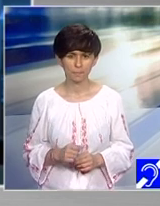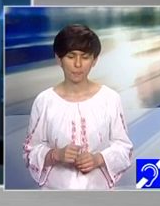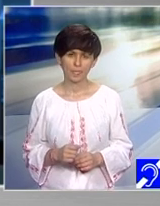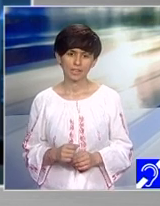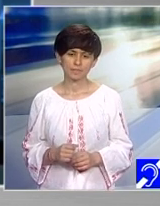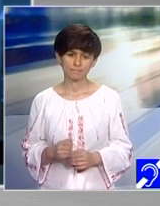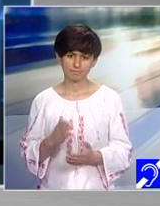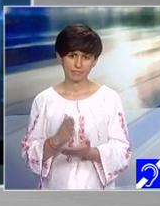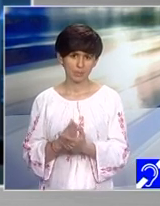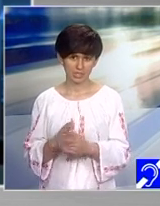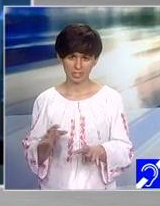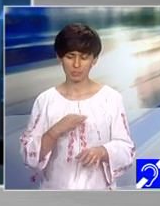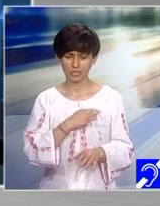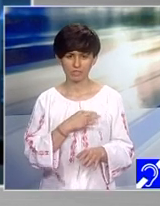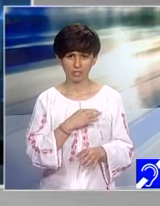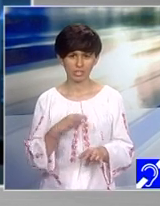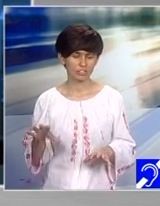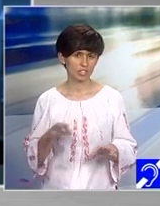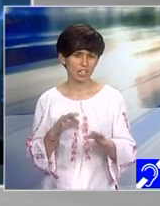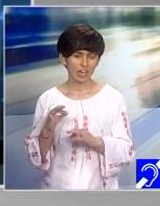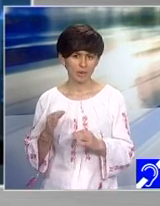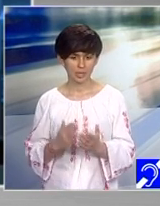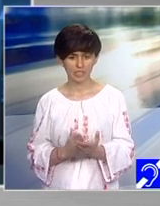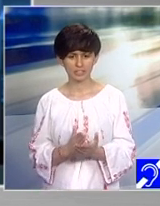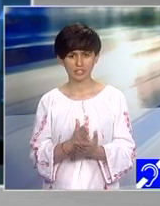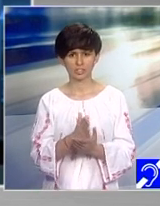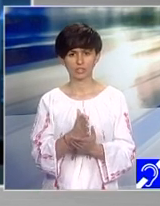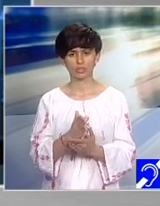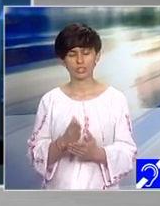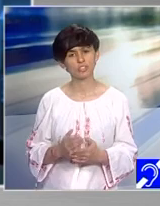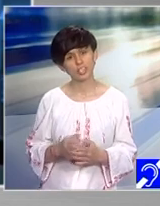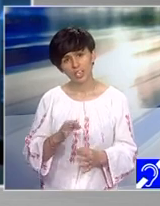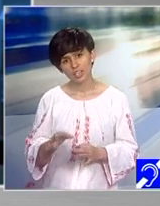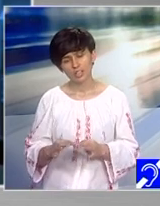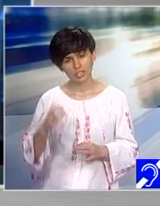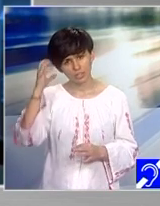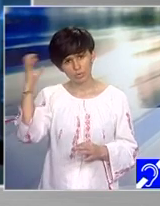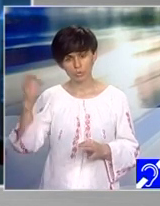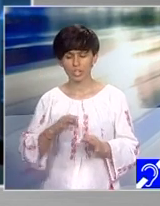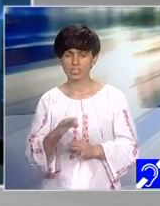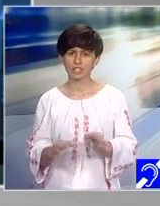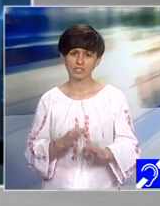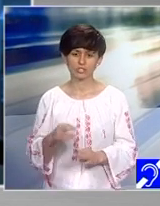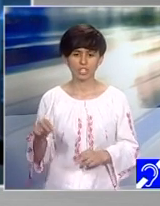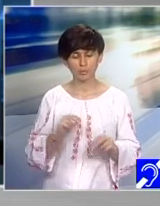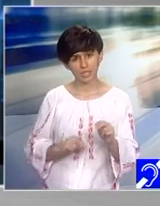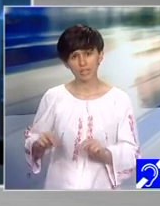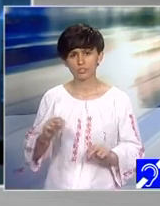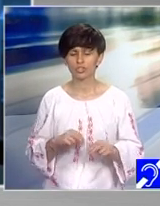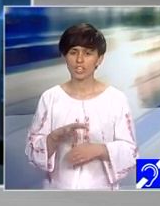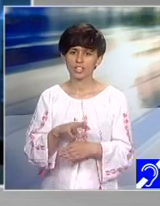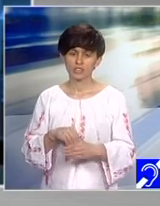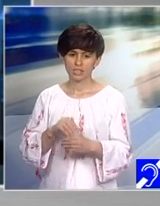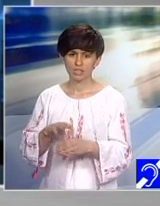și te-ai dedicat? Să continui să mă dedic în totalitate cultură tradițională prin asociație și nu numai, și colecția și